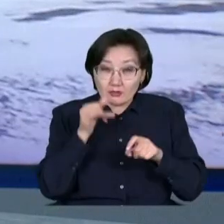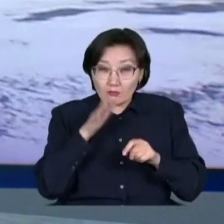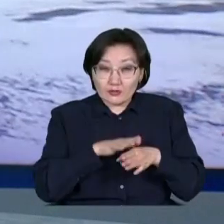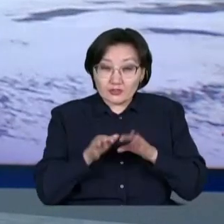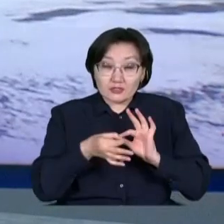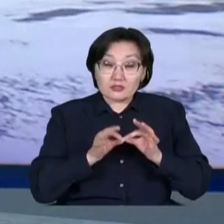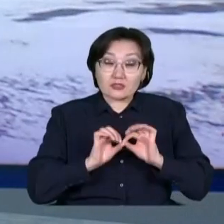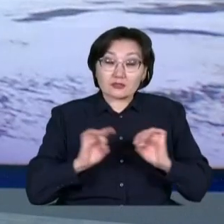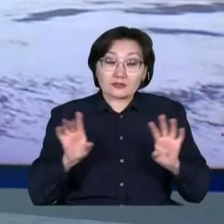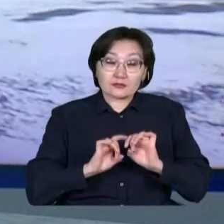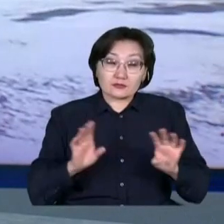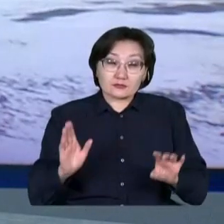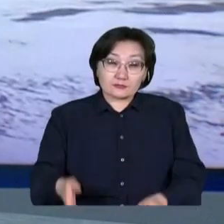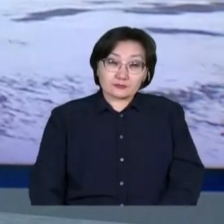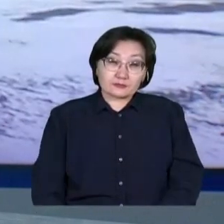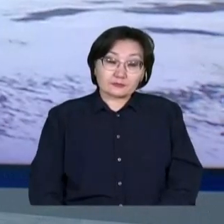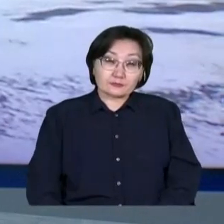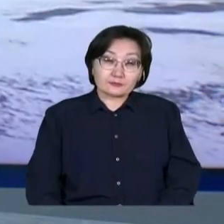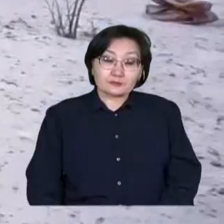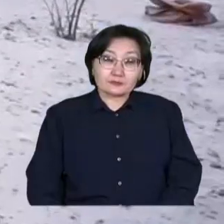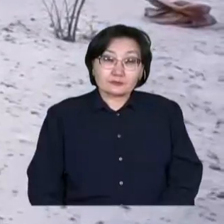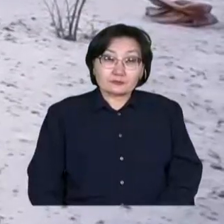Толығырақ өңірдегі тілші тарқатады.